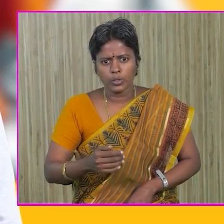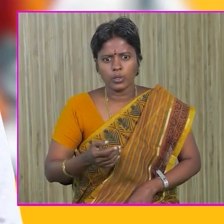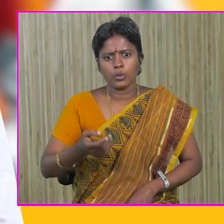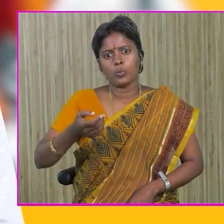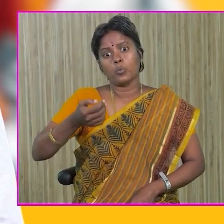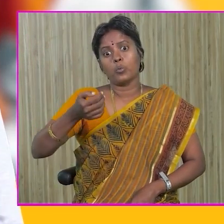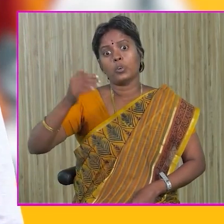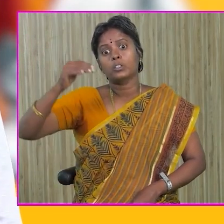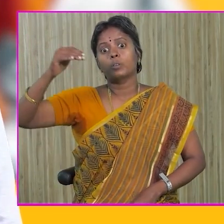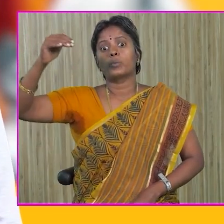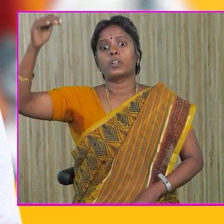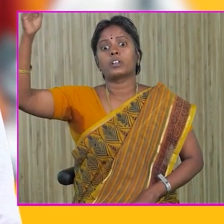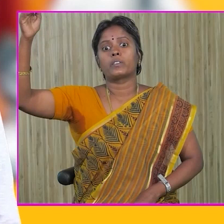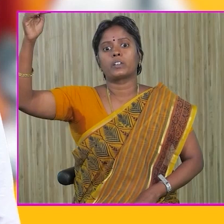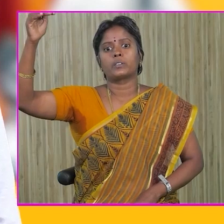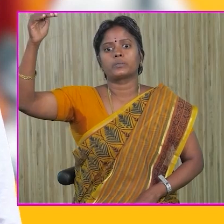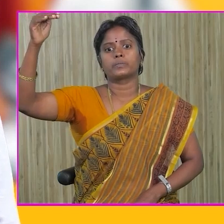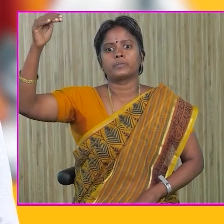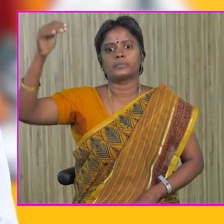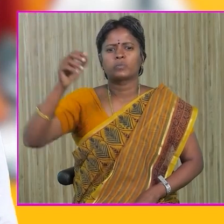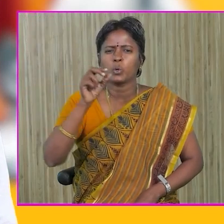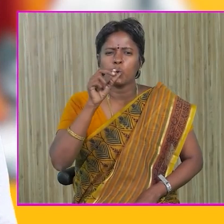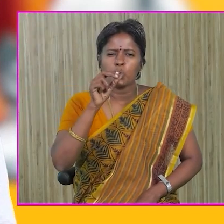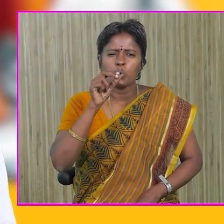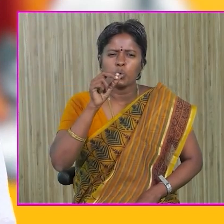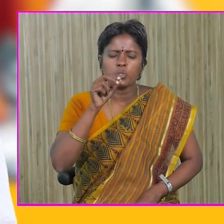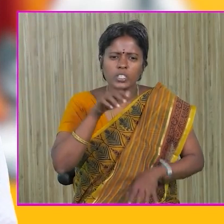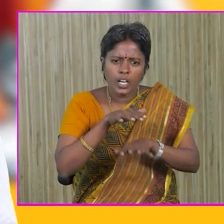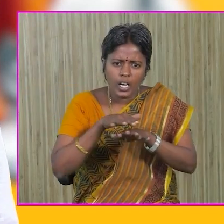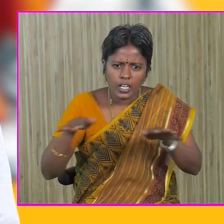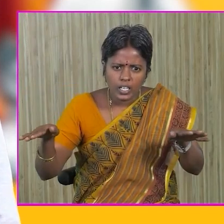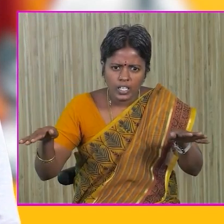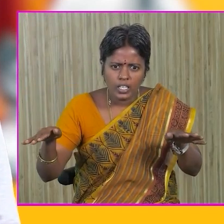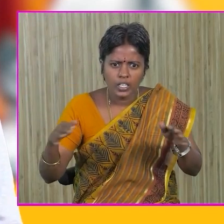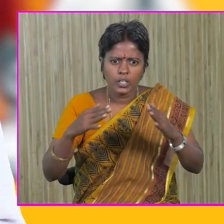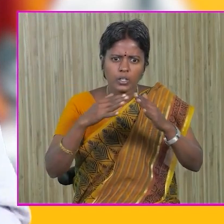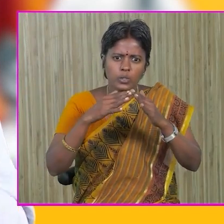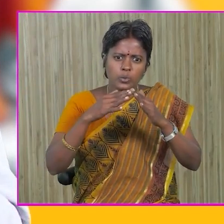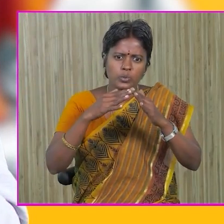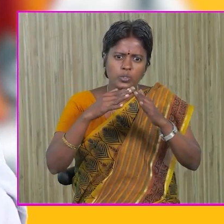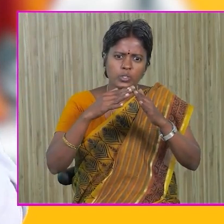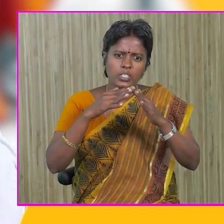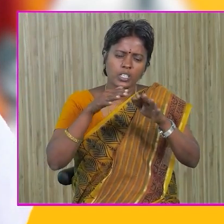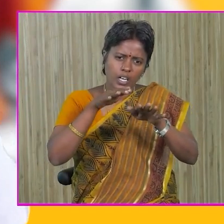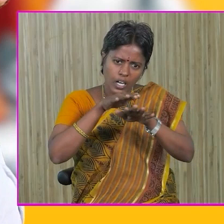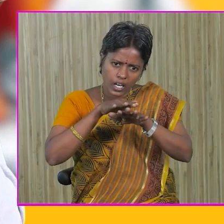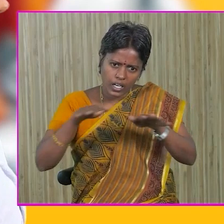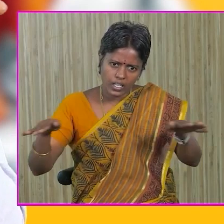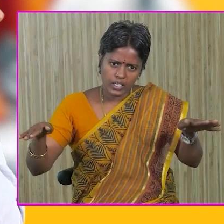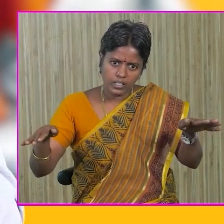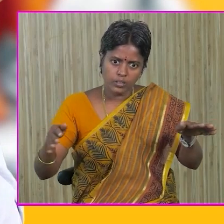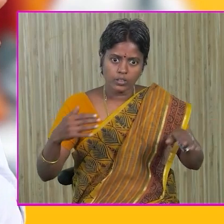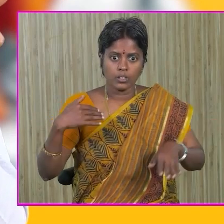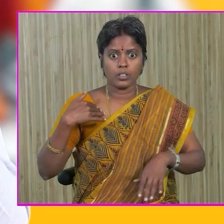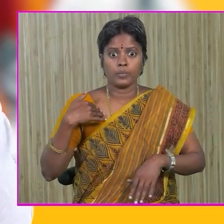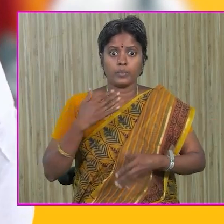உழைத்து முன்னேற வேண்டும். அடுத்ததாக, குன்றின் அணையாறும் குன்றுவர் குன்றுவ குன்றி அணையச் செய்யின். நாம் எவ்வளவு மகத்தான செயல்கள்